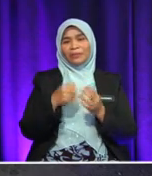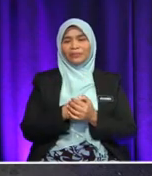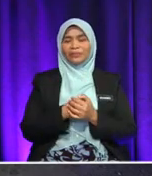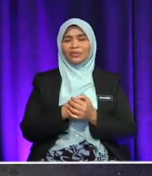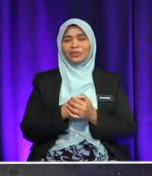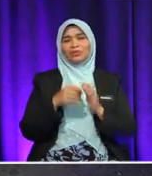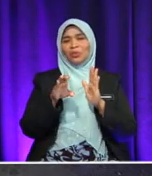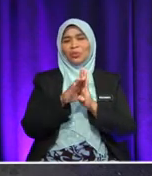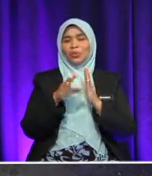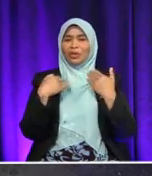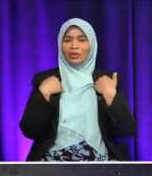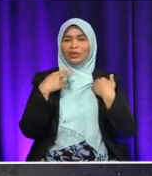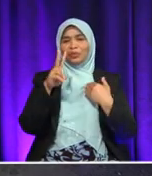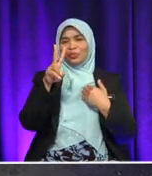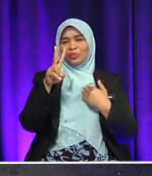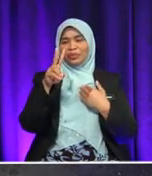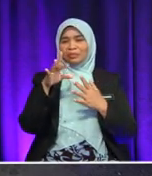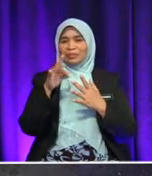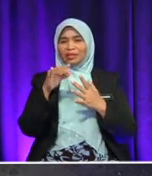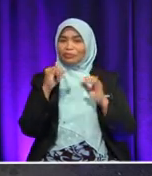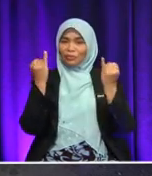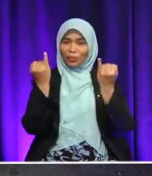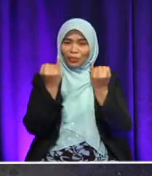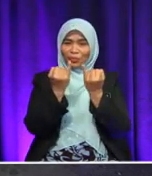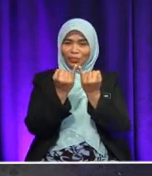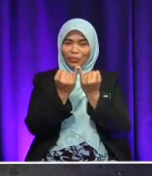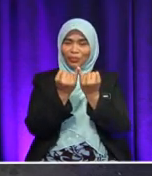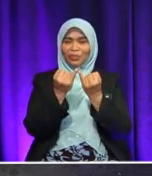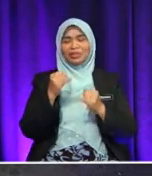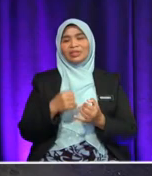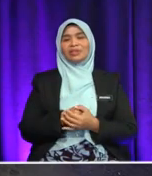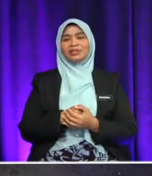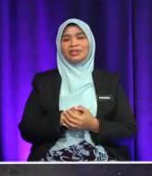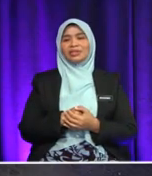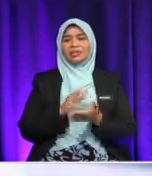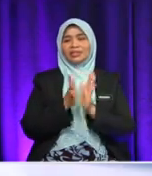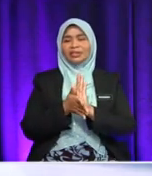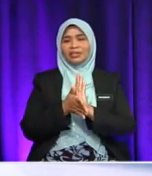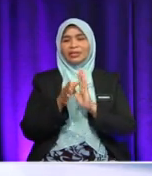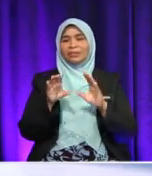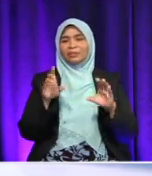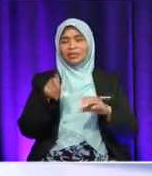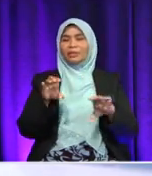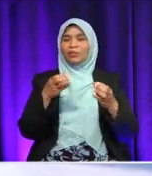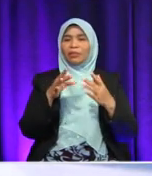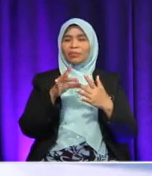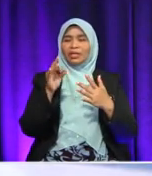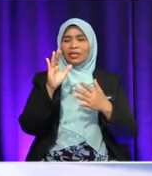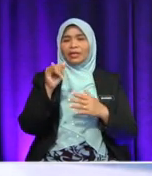contohnya ada dua yang ini jadi kita buat pilihan yang terbaik mudah-mudahan